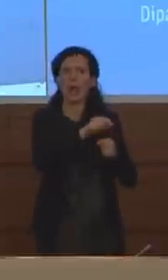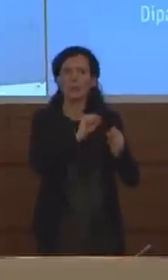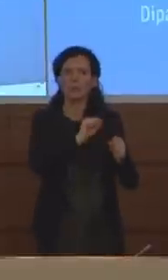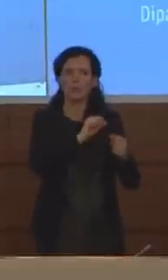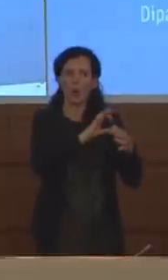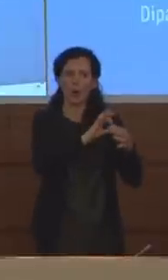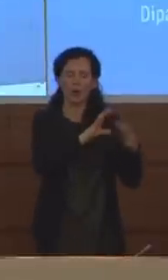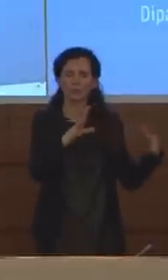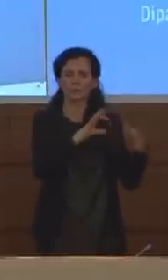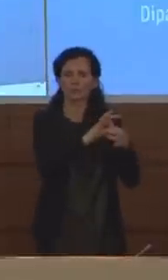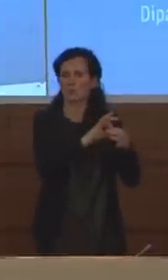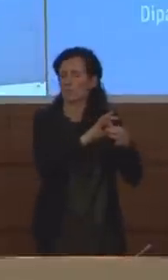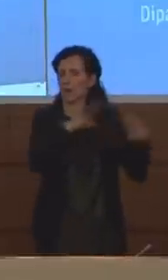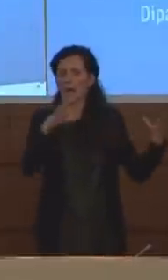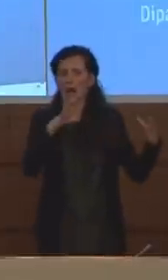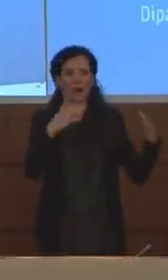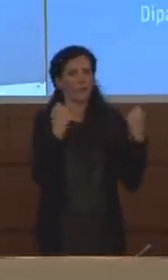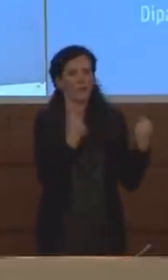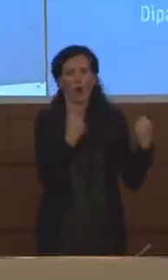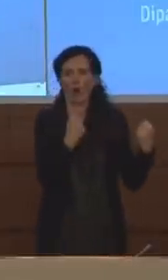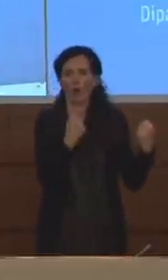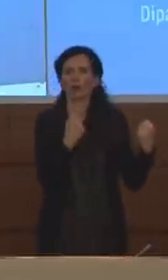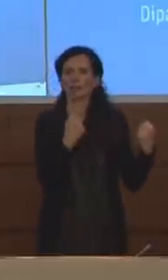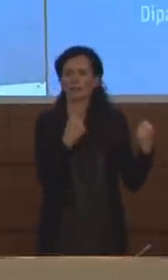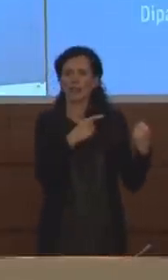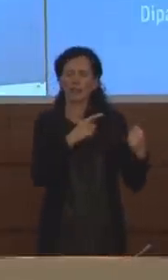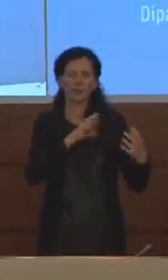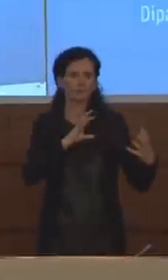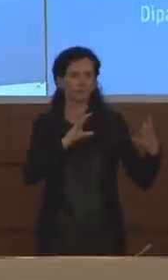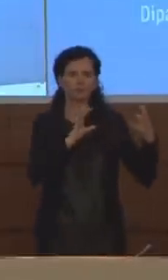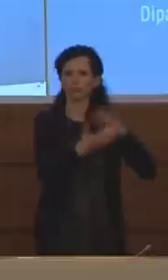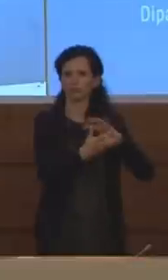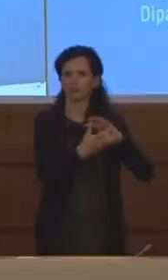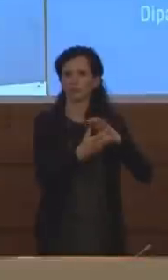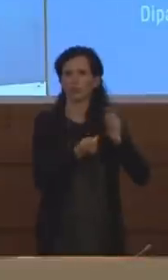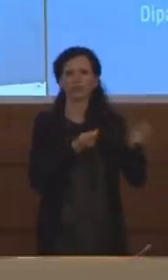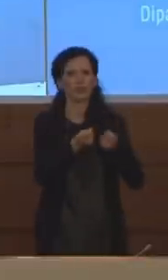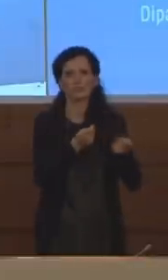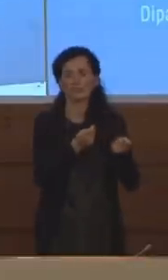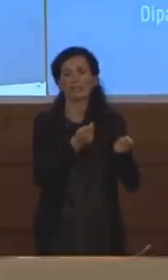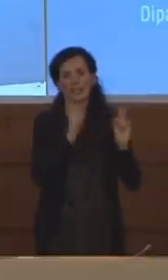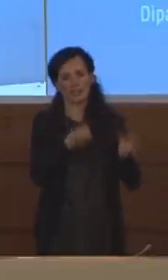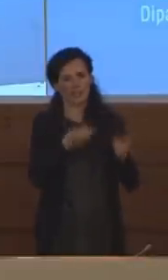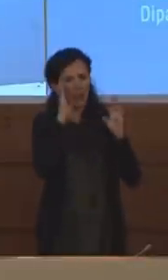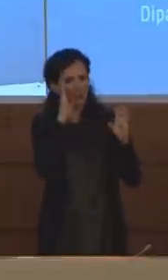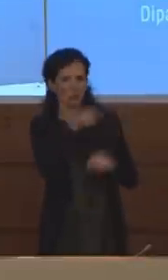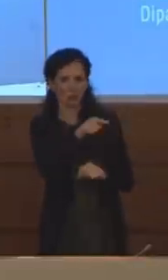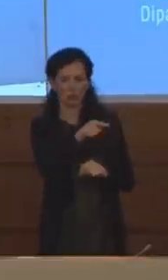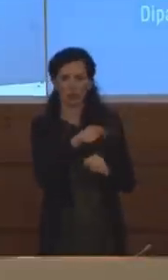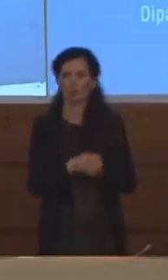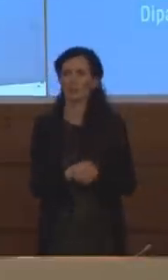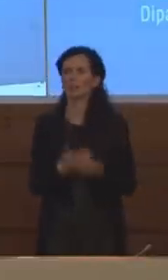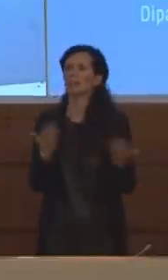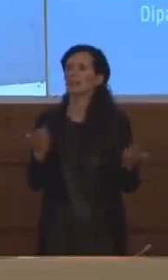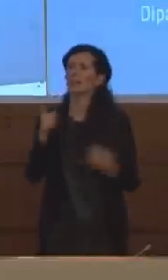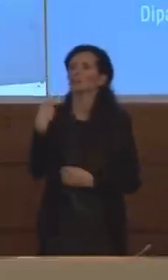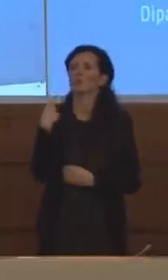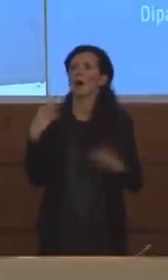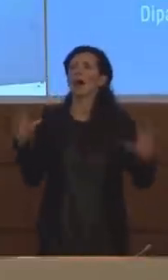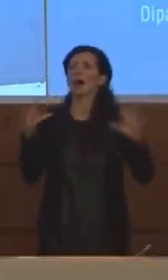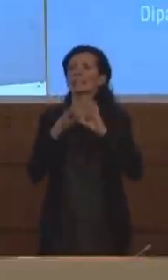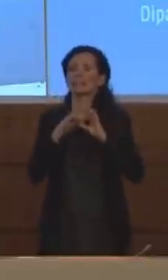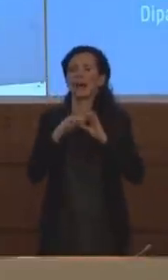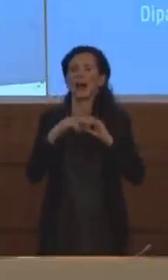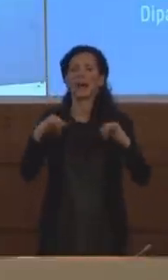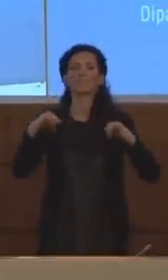diventare un boomerang qui dobbiamo stare molto attenti a come lo gestiamo e come lo organizziamo circa le vacanze le vacanze è difficile